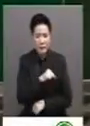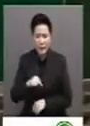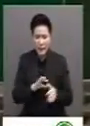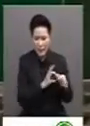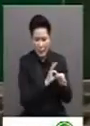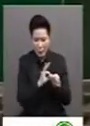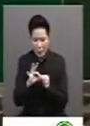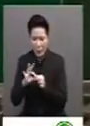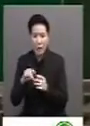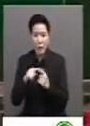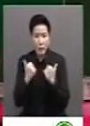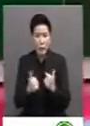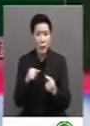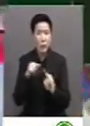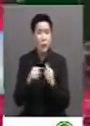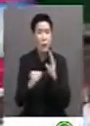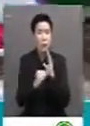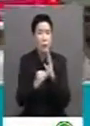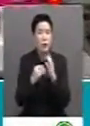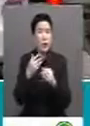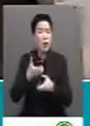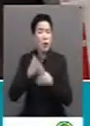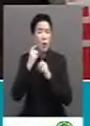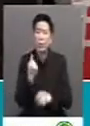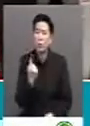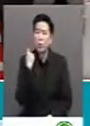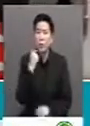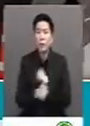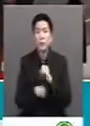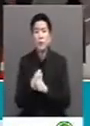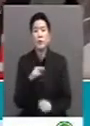ระเบิดในพื้นที่กรุงเทพมหานครนะคะย้อนกลับไปเมื่อปี2550ด้วยค่ะ